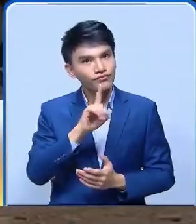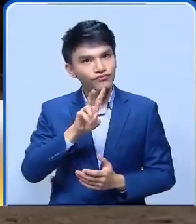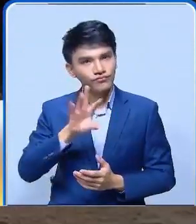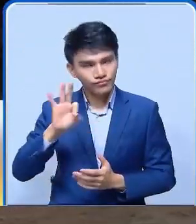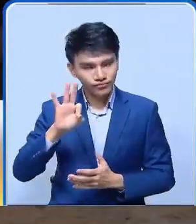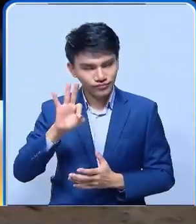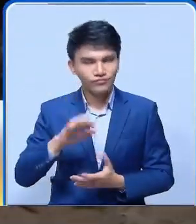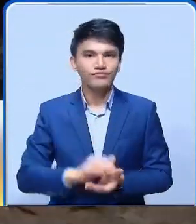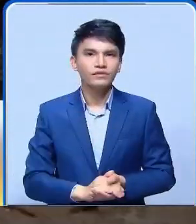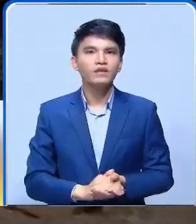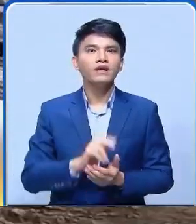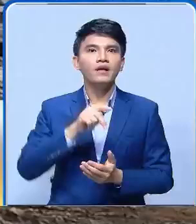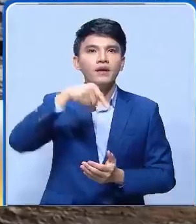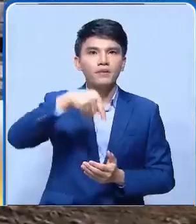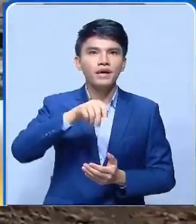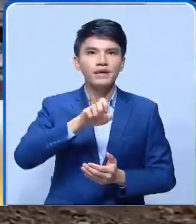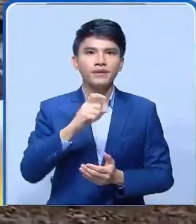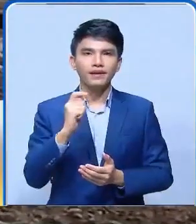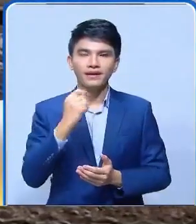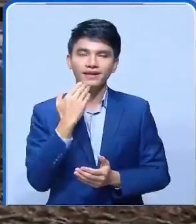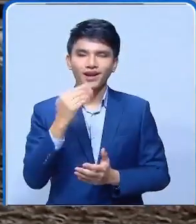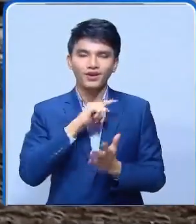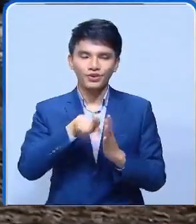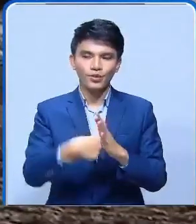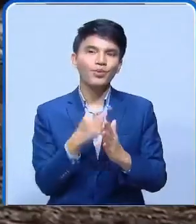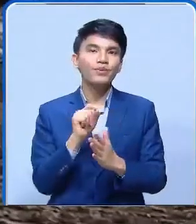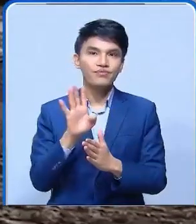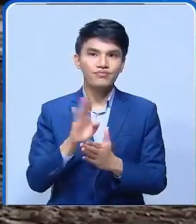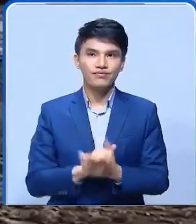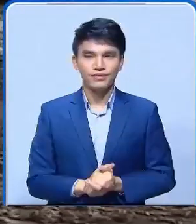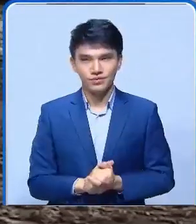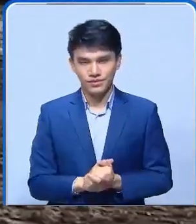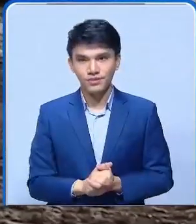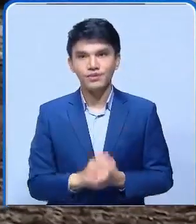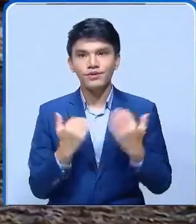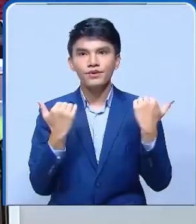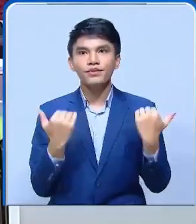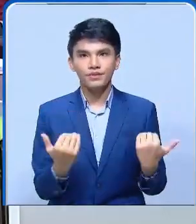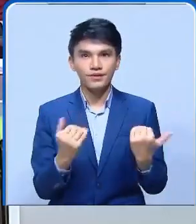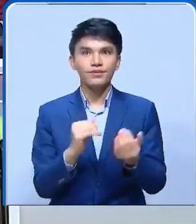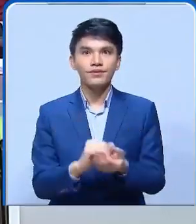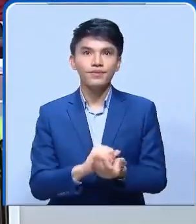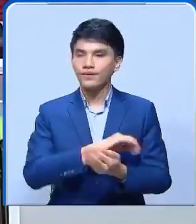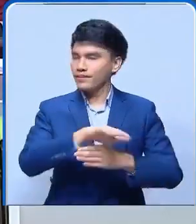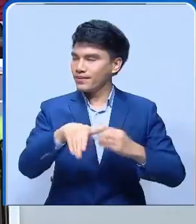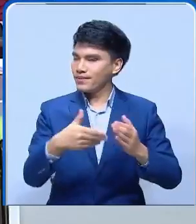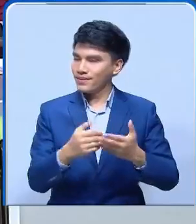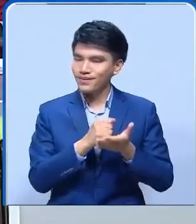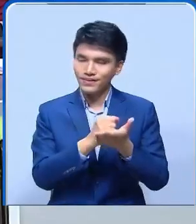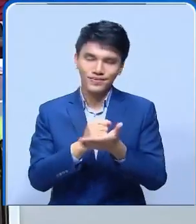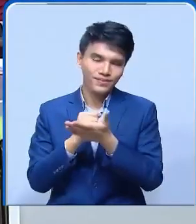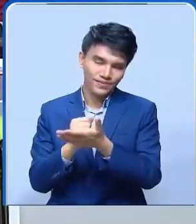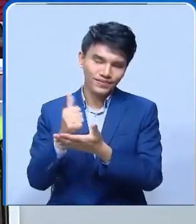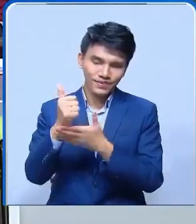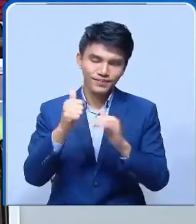1129PEA Contact Center ตลอด24ชั่วโมงค่ะ ค่ะอย่างไรก็ตามนะคะผู้ชมสามารถปันน้ำใจไปสู่ผู้